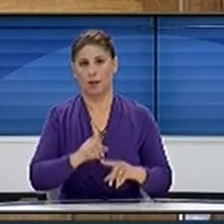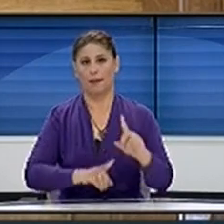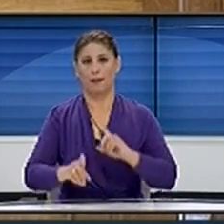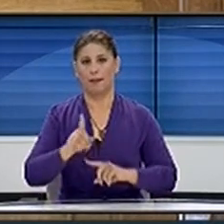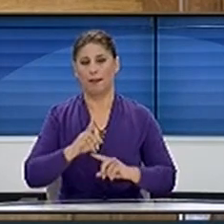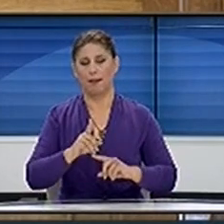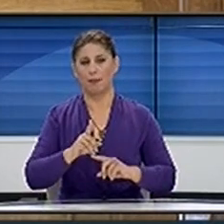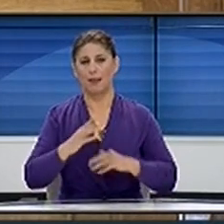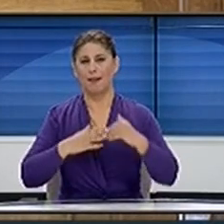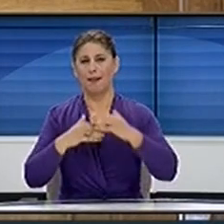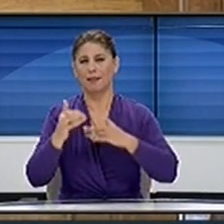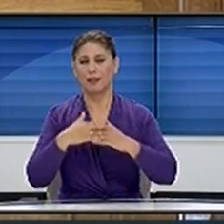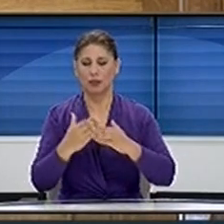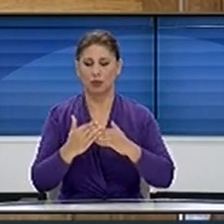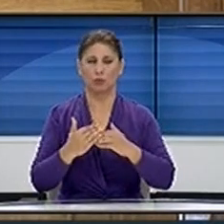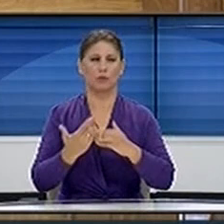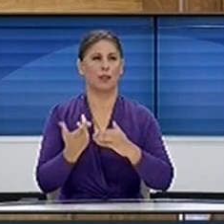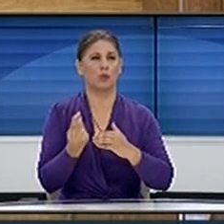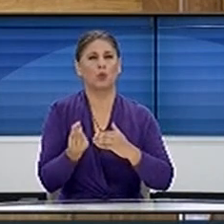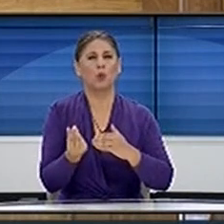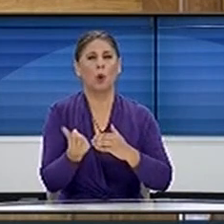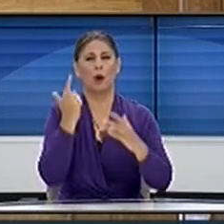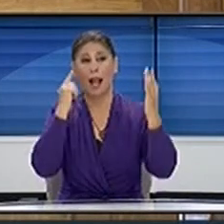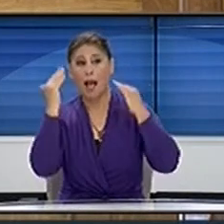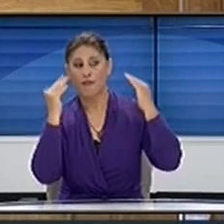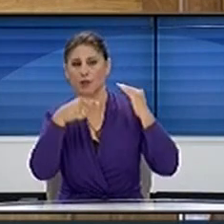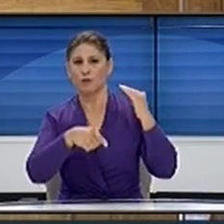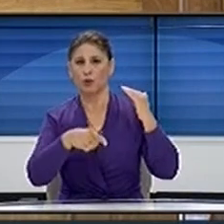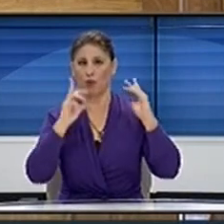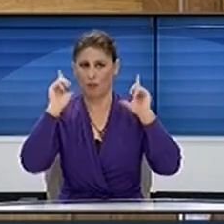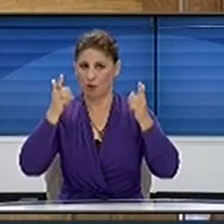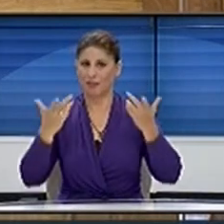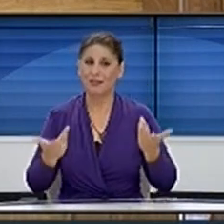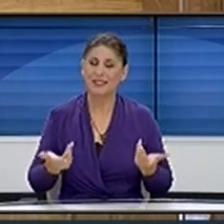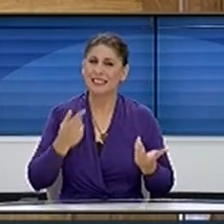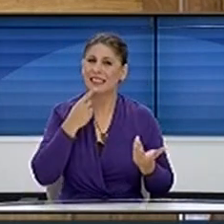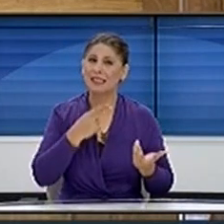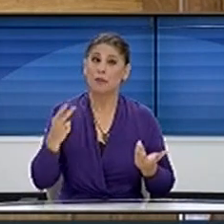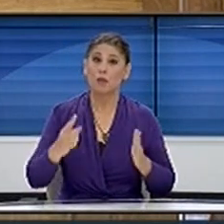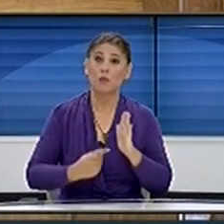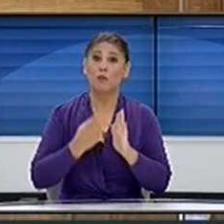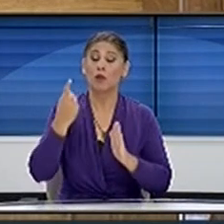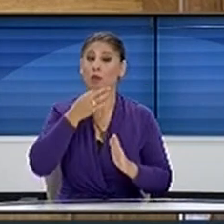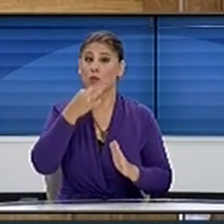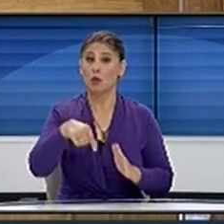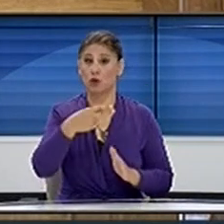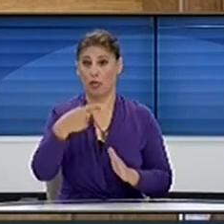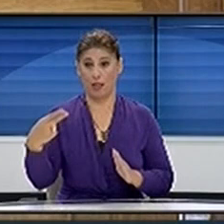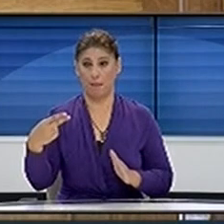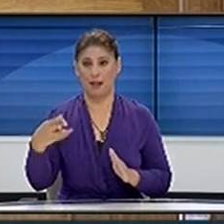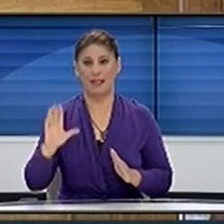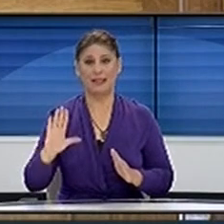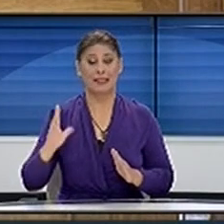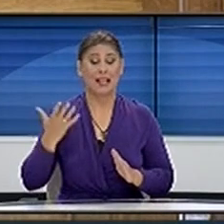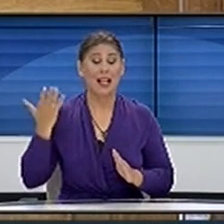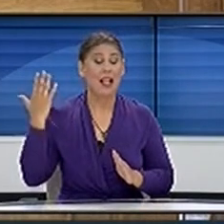οικοδομούν μέτωπα που να την αμφισβητούν. Διότι τι σημαίνει άραγε, είναι η πρώτη φορά που αναφέρομαι στο θέμα αυτό, διότι δεν